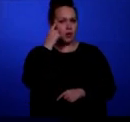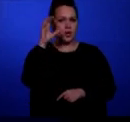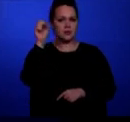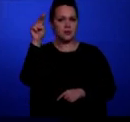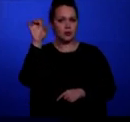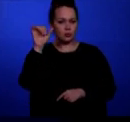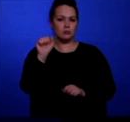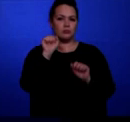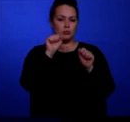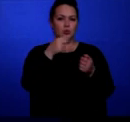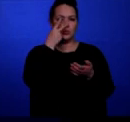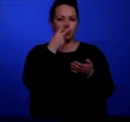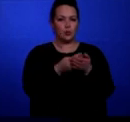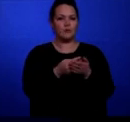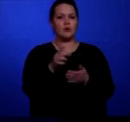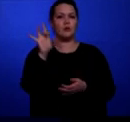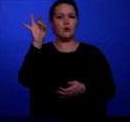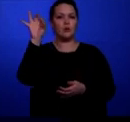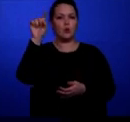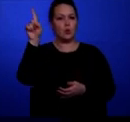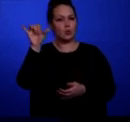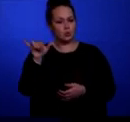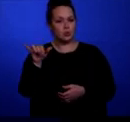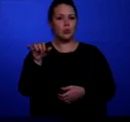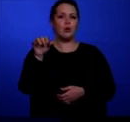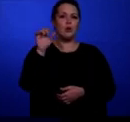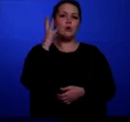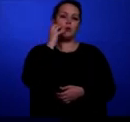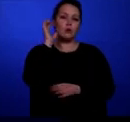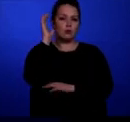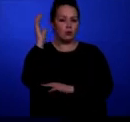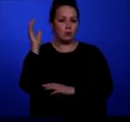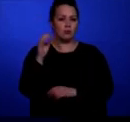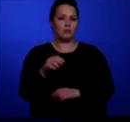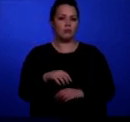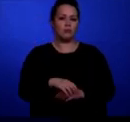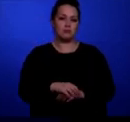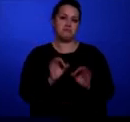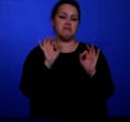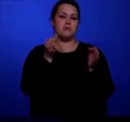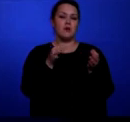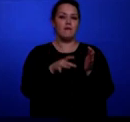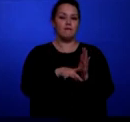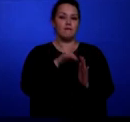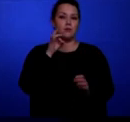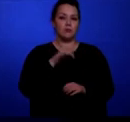и яблоню, и розу, и тюльпан. Вы решили совершенно правильно.